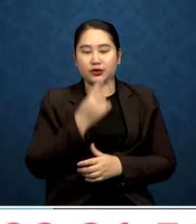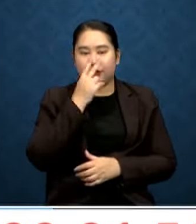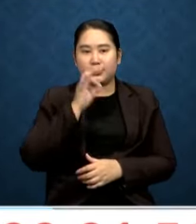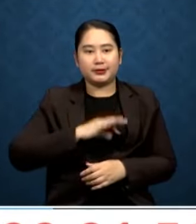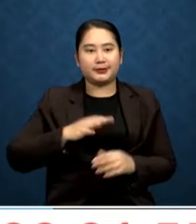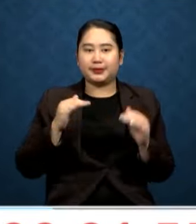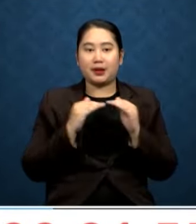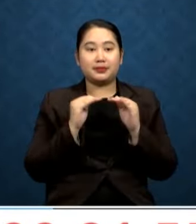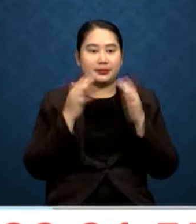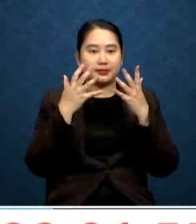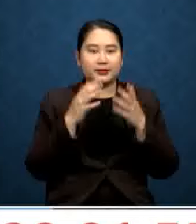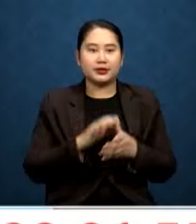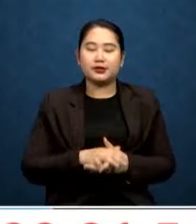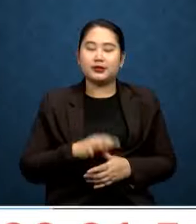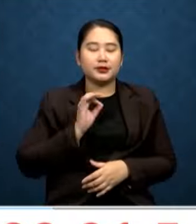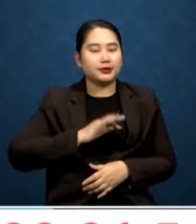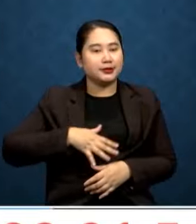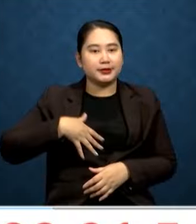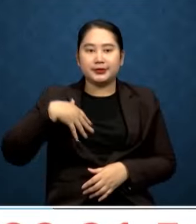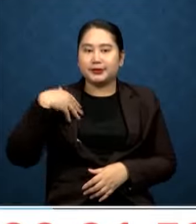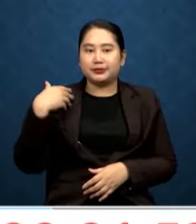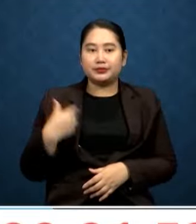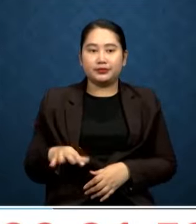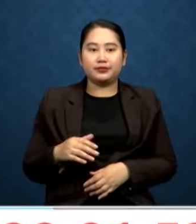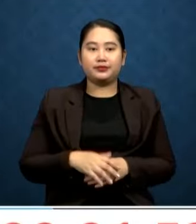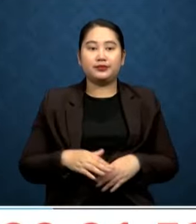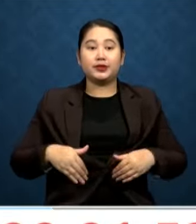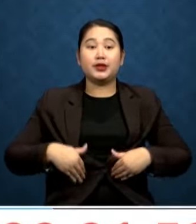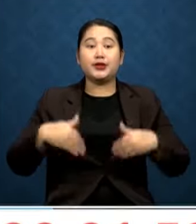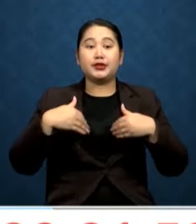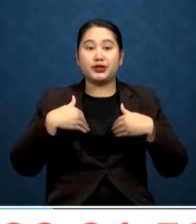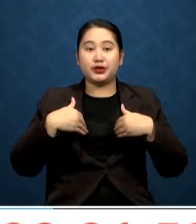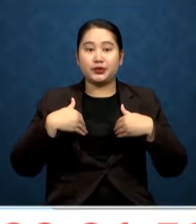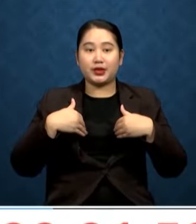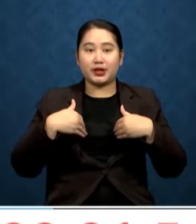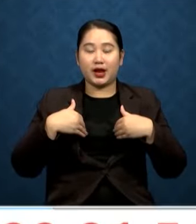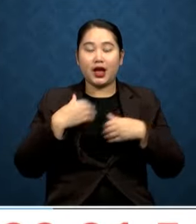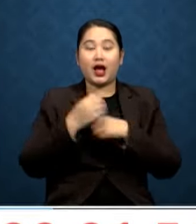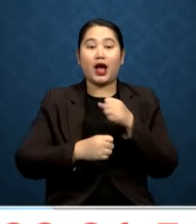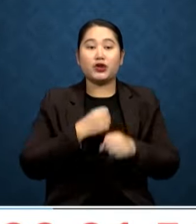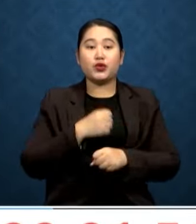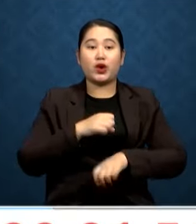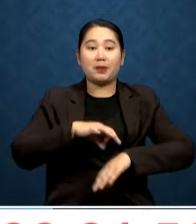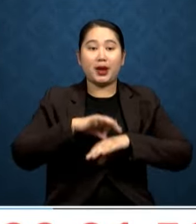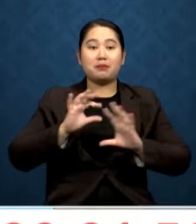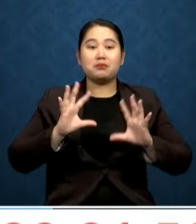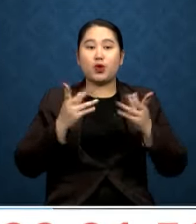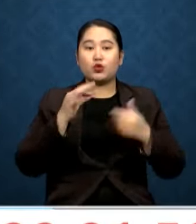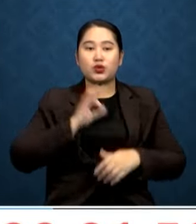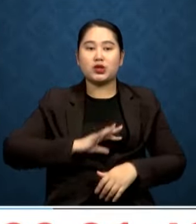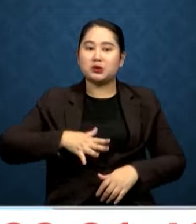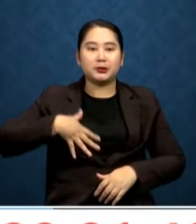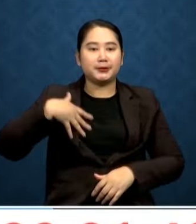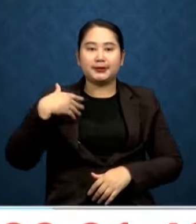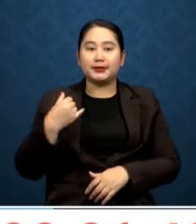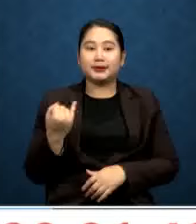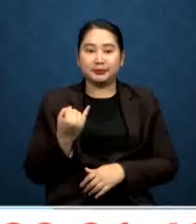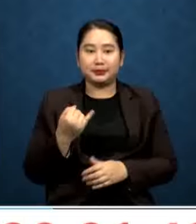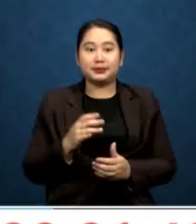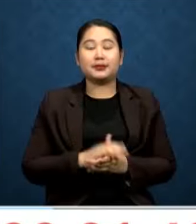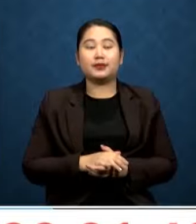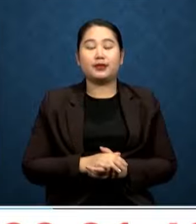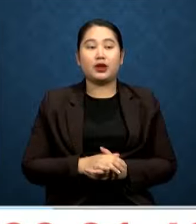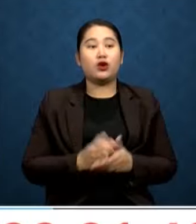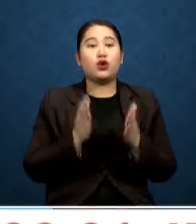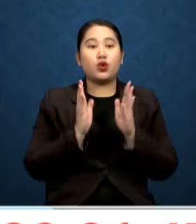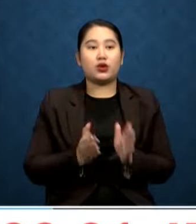ล้ำขาดขวัญกำลังใจมีชีวิตความเป็นอยู่หลังเกษียณที่ย่ำแย่ลงผู้รับบำเหน็จรายเดือนได้